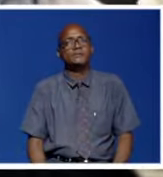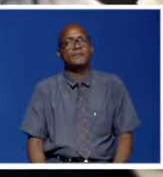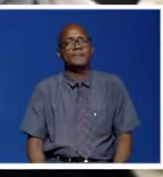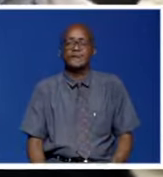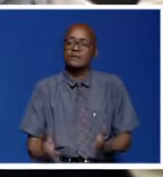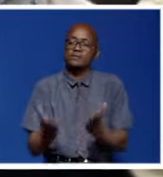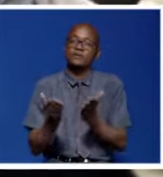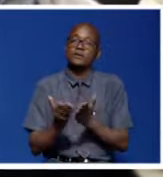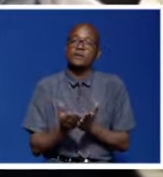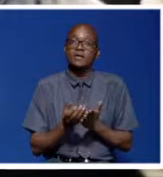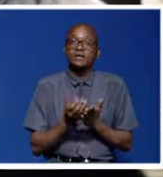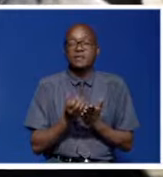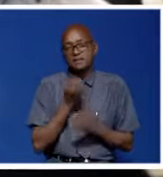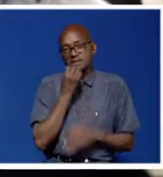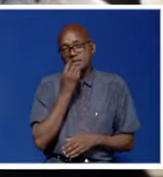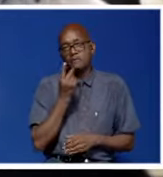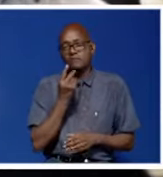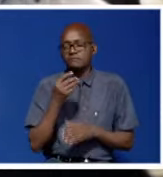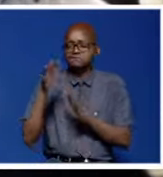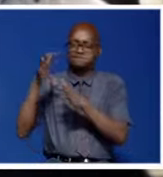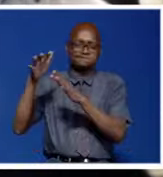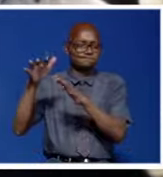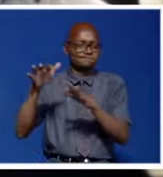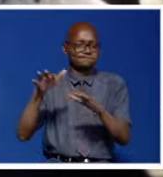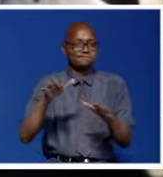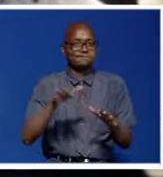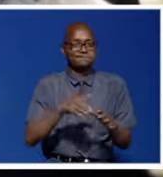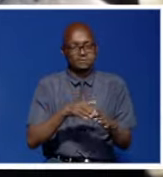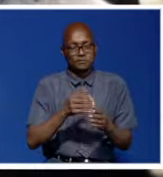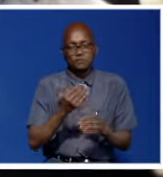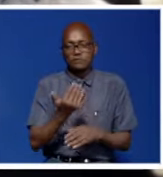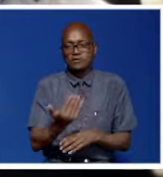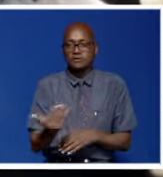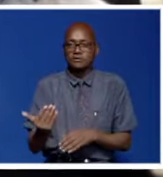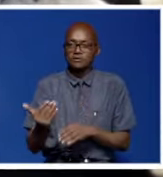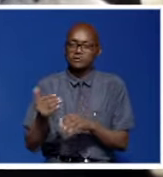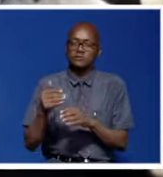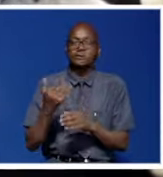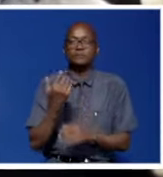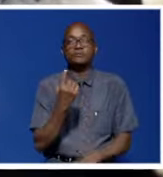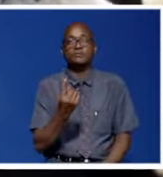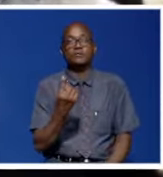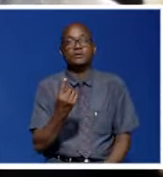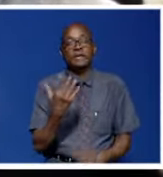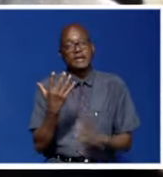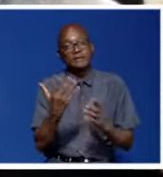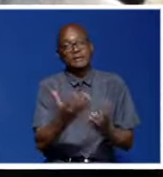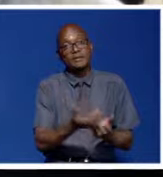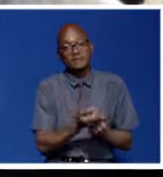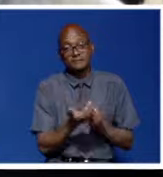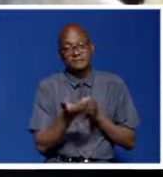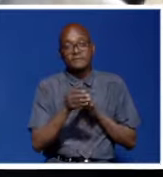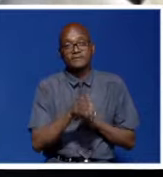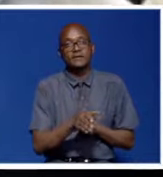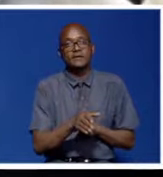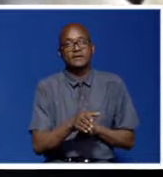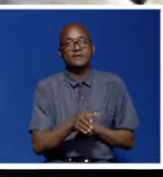hapa kuna watoto maporomoko yanayotoka tufisini huko yamesomba watoto. Kuna mtoto mmoja amepatikana